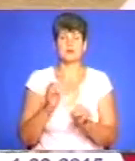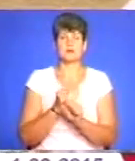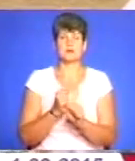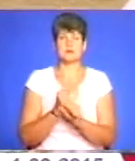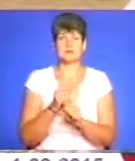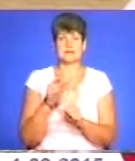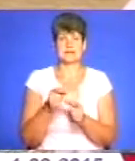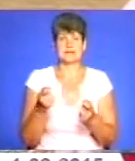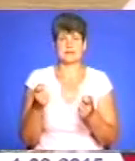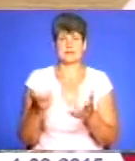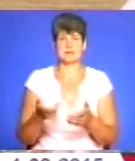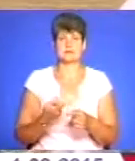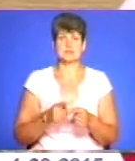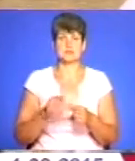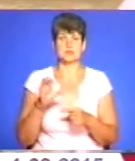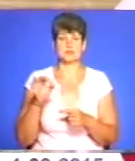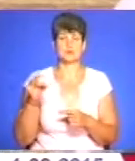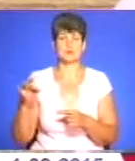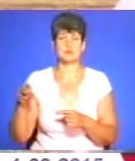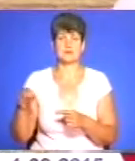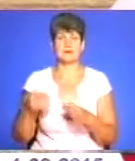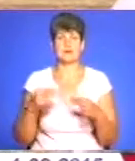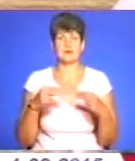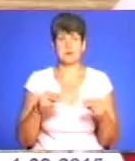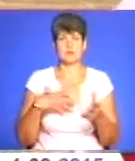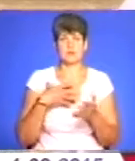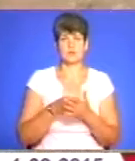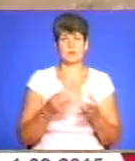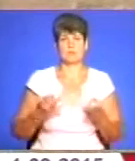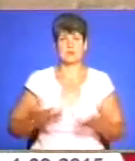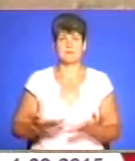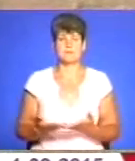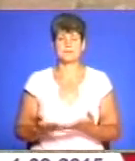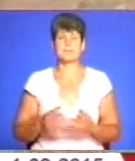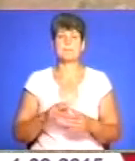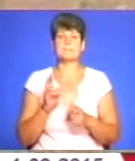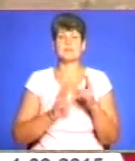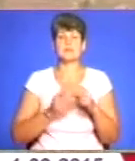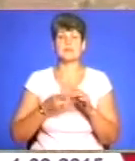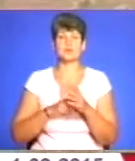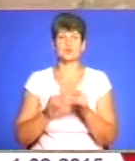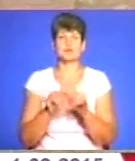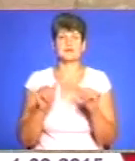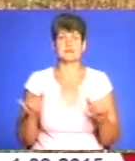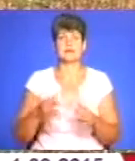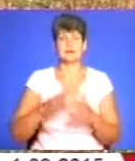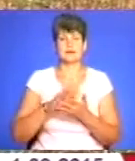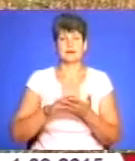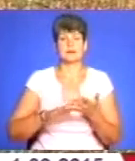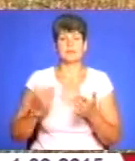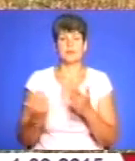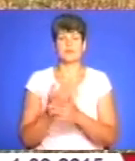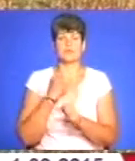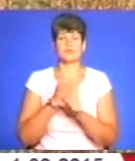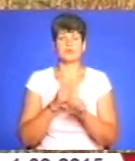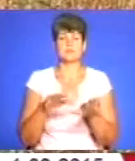них насіння, з цих сортів, як для реалізації, так і для власних потреб. Підприємство планує розвиватись і надалі, а це нові робочі